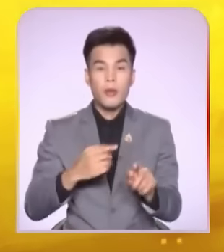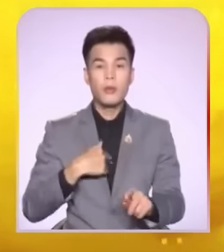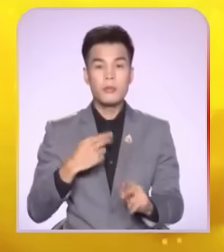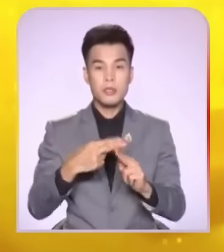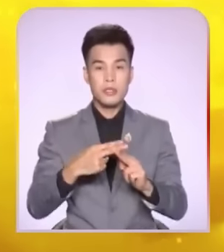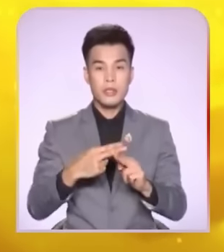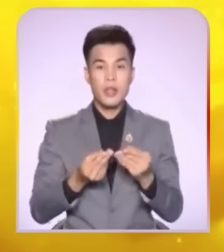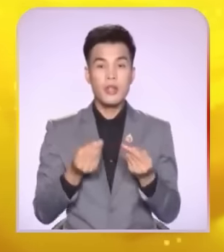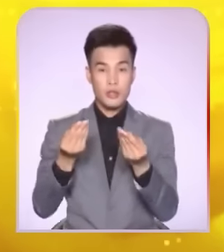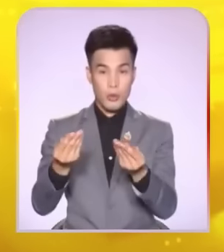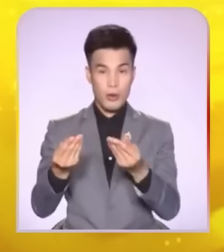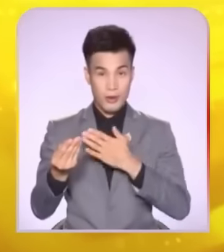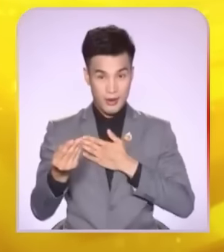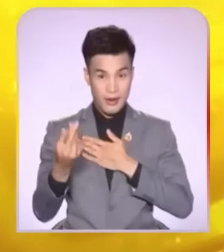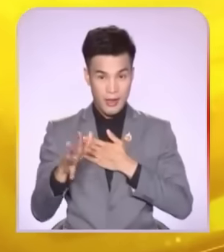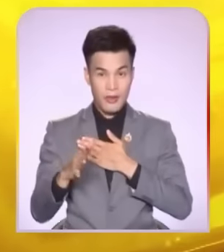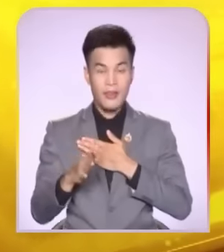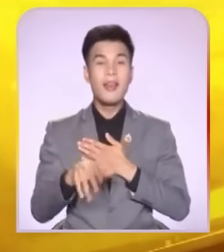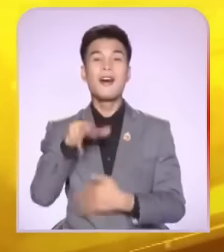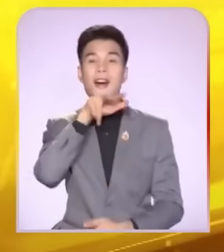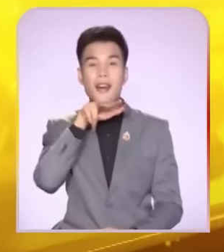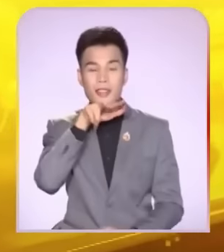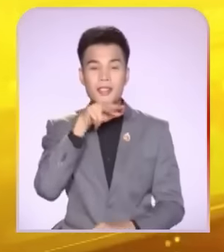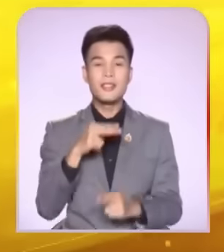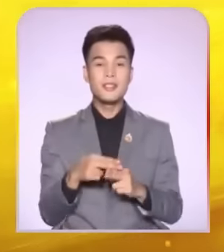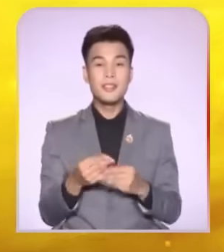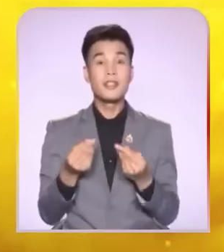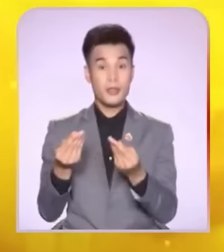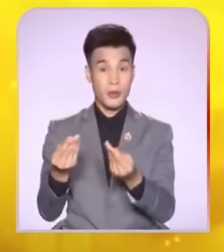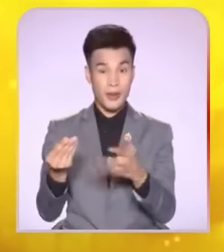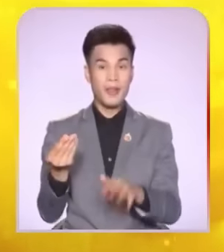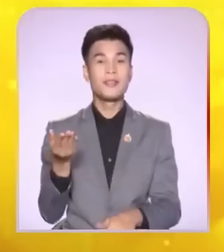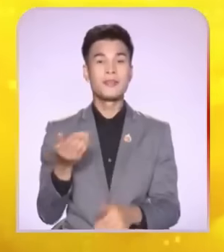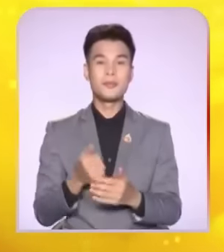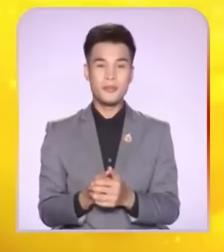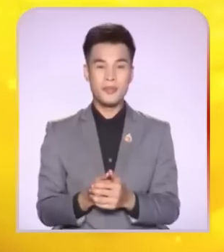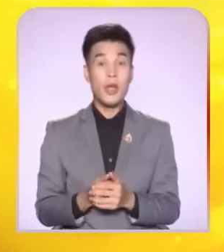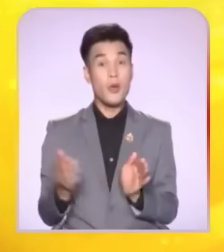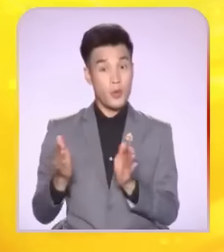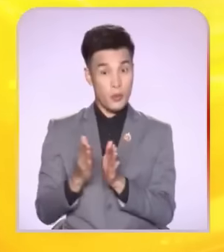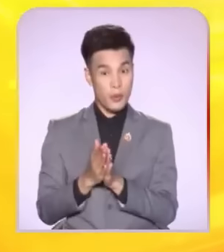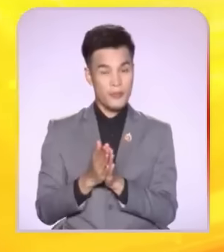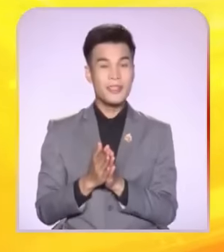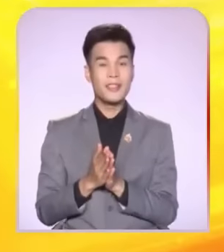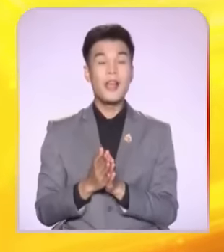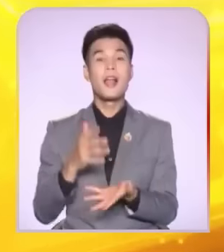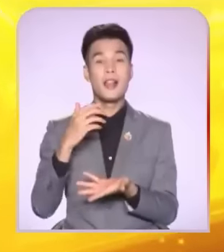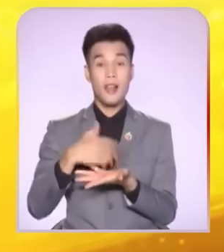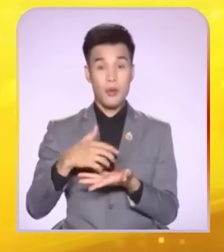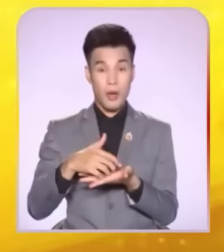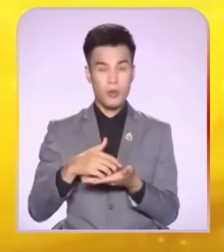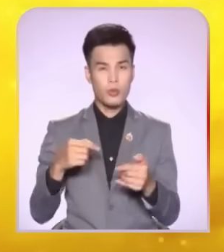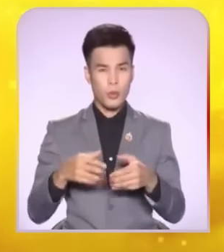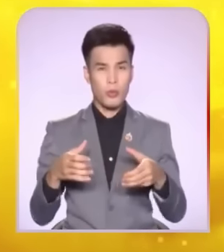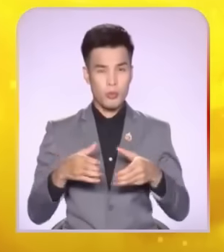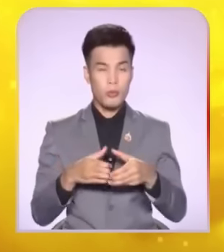ชื่อแล้วนะหมายถึงผมพูดแทนคุณอนุทิน โอ้ตกใจ ไม่ใช่ผมไม่ได้เกี่ยวผมไม่ได้เป็นรัฐบาล ไปร่วมอยู่ด้วย แต่ผมกำลังจะเล่าให้ฟังว่าสำหรับพ